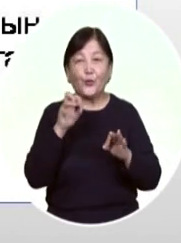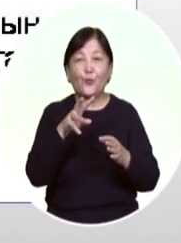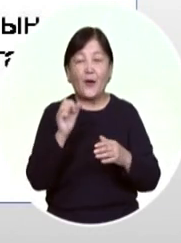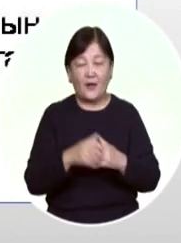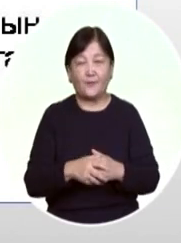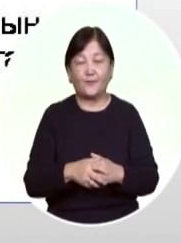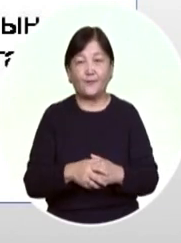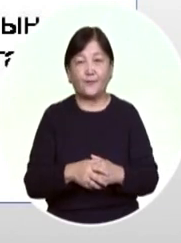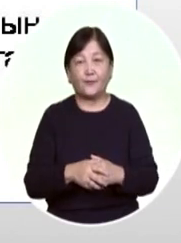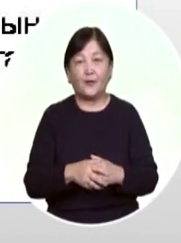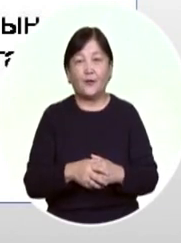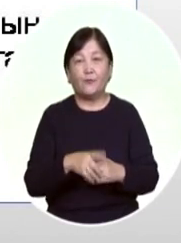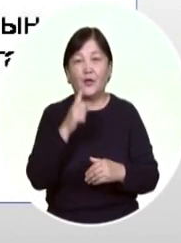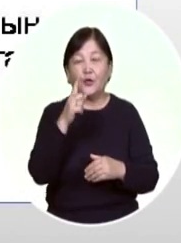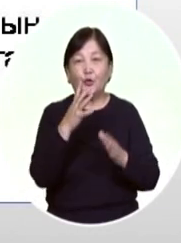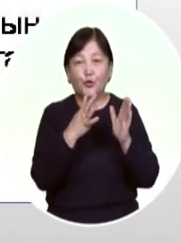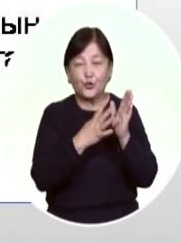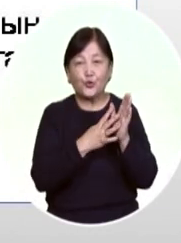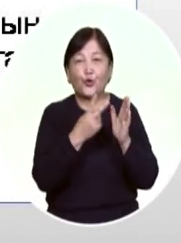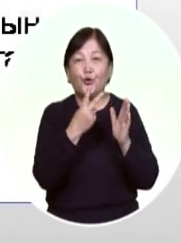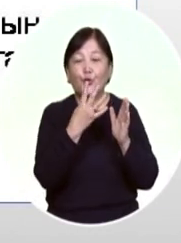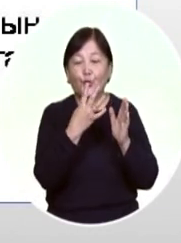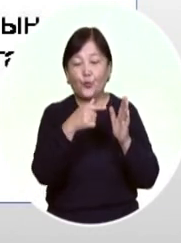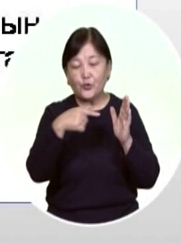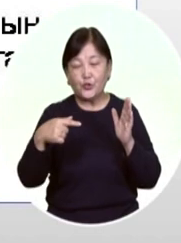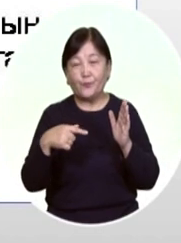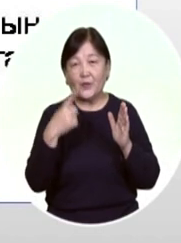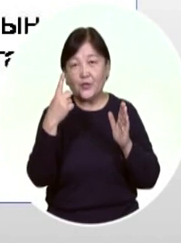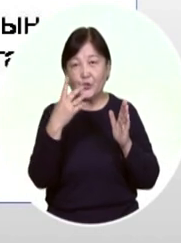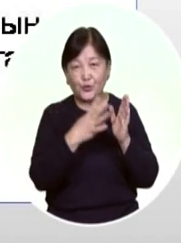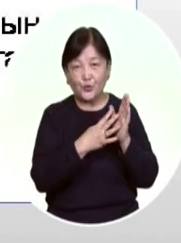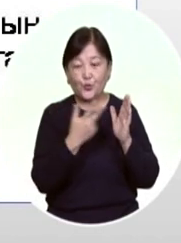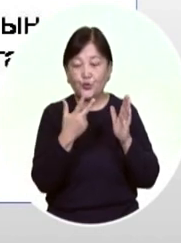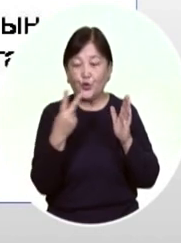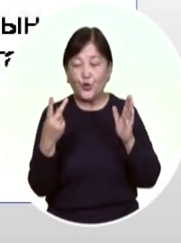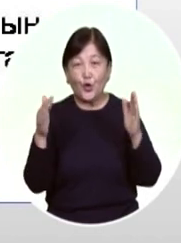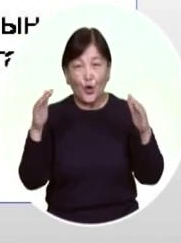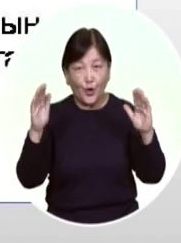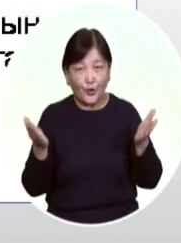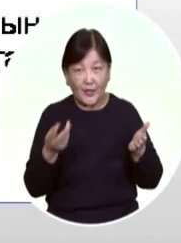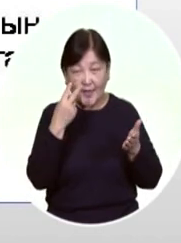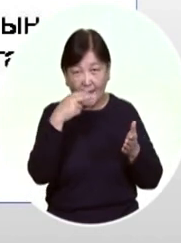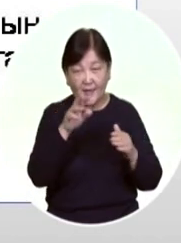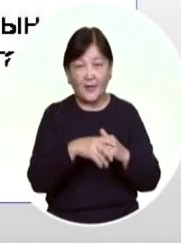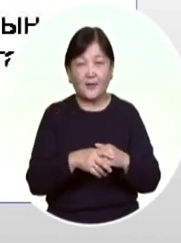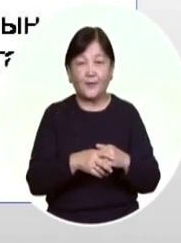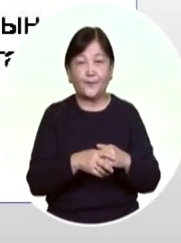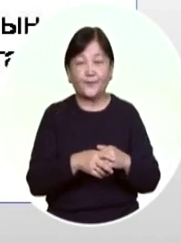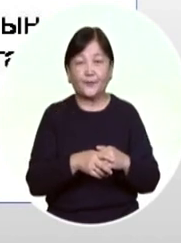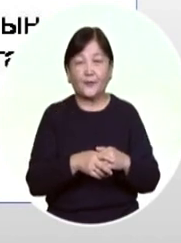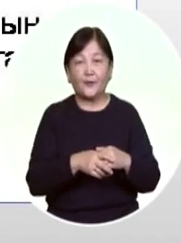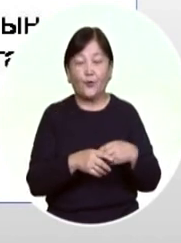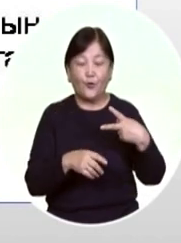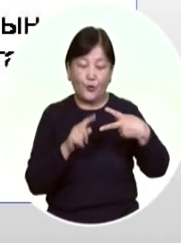улсын 24-32 оны түүх нөхцөл байдлыг харъя. Хоёр үндсэн хөгжлийн чиг шугамыг бид нар